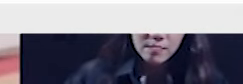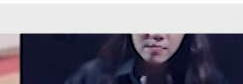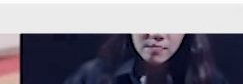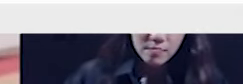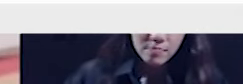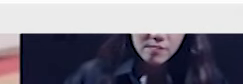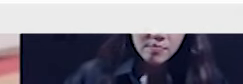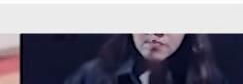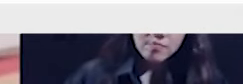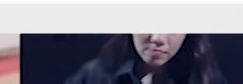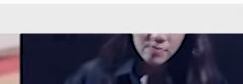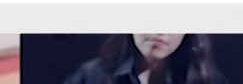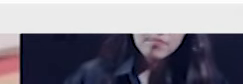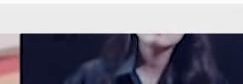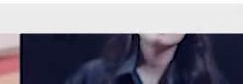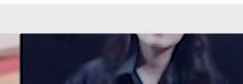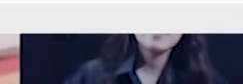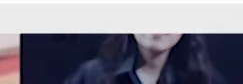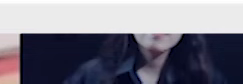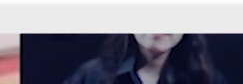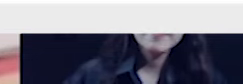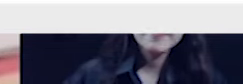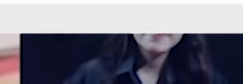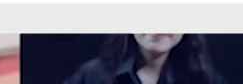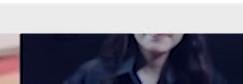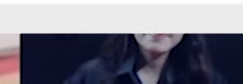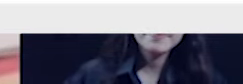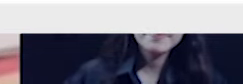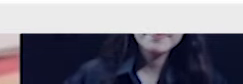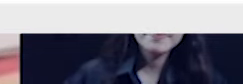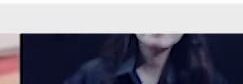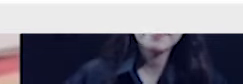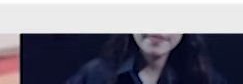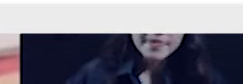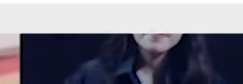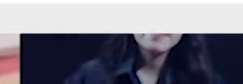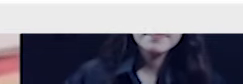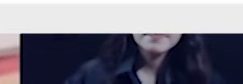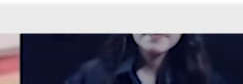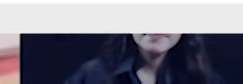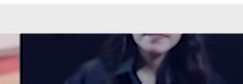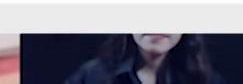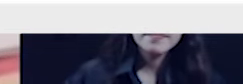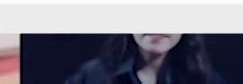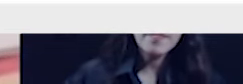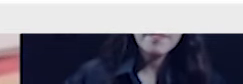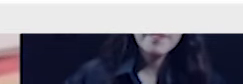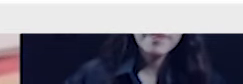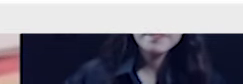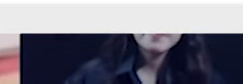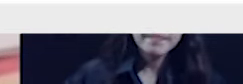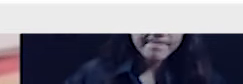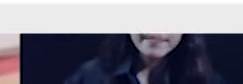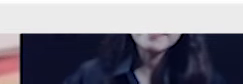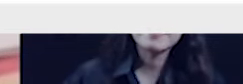รมมาตรา112นะซึ่งจริงๆแล้วเนี่ยต้องบอกว่ารายงานของคณะกรรมาธิการนั้นเนี่ยมีส่วนที่กล่าวถึงเรื่องอื่นมากมายเลยครับ